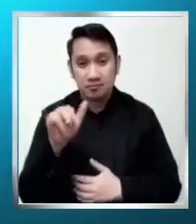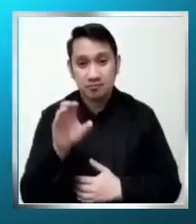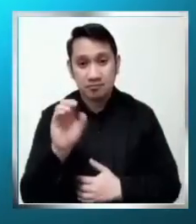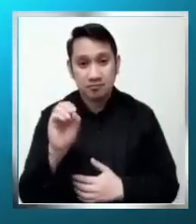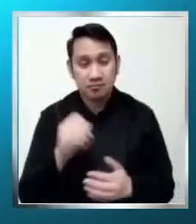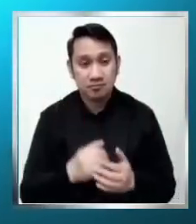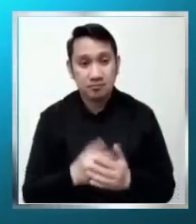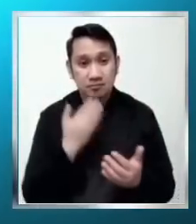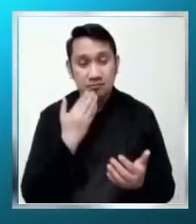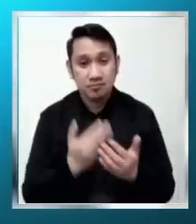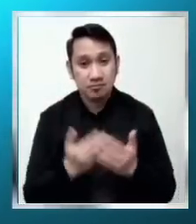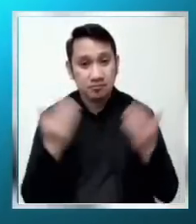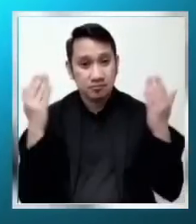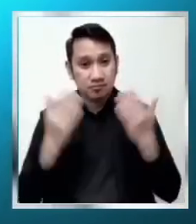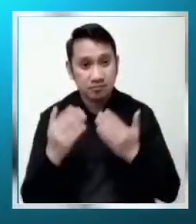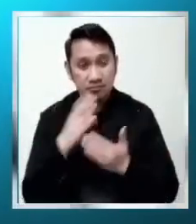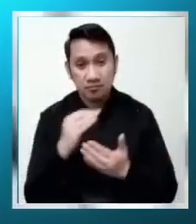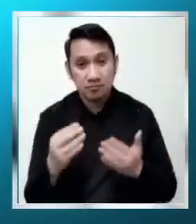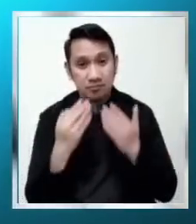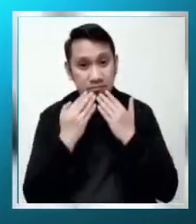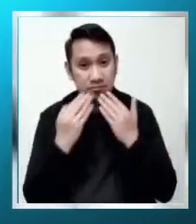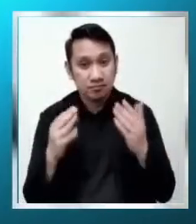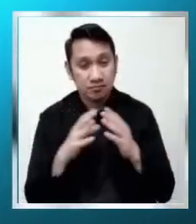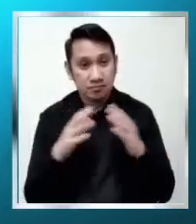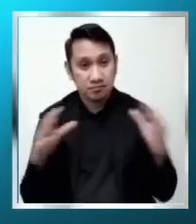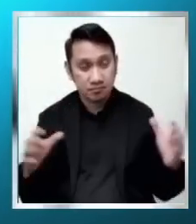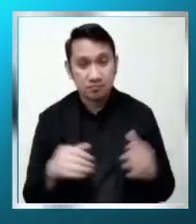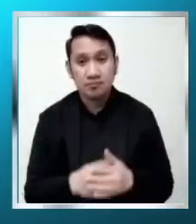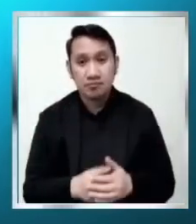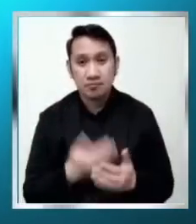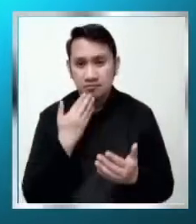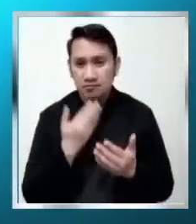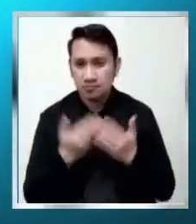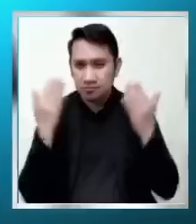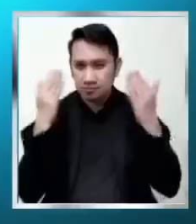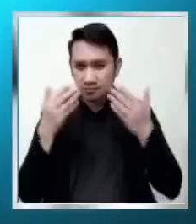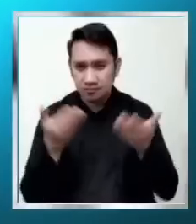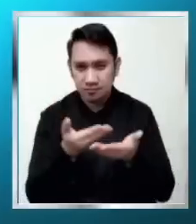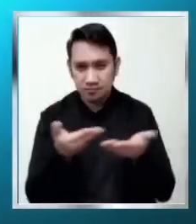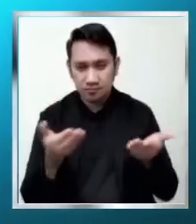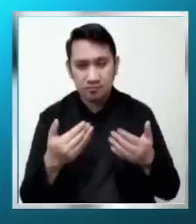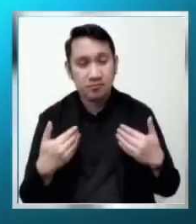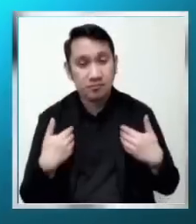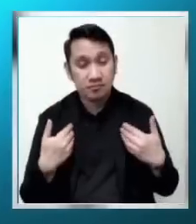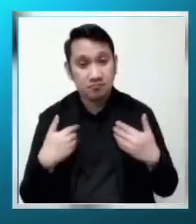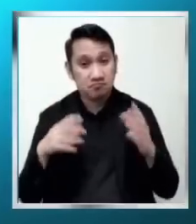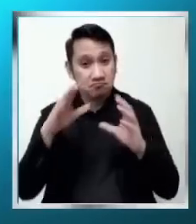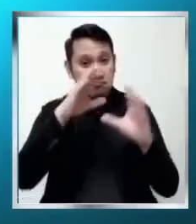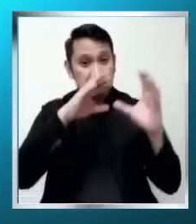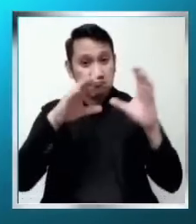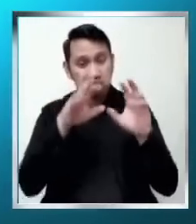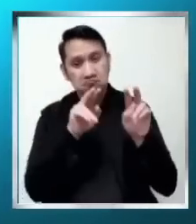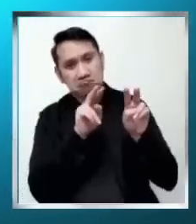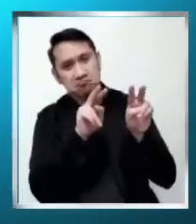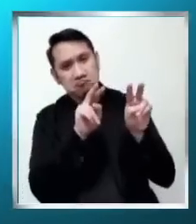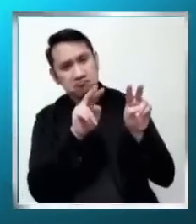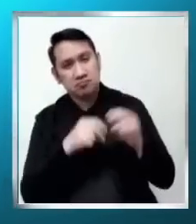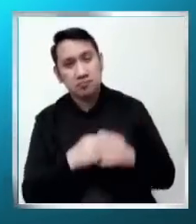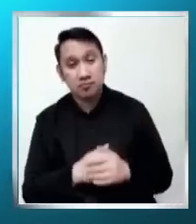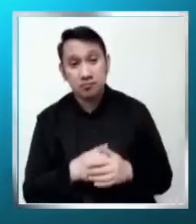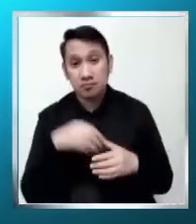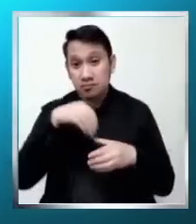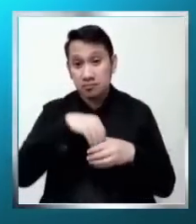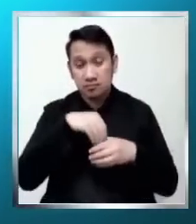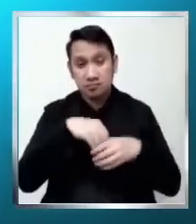Magandang gabi at maraming salamat, Miss Vicky. Magandang gabi, mga kapuso. May grupo ng kaulapan na minomonitor ang pag-asa sa loob ng